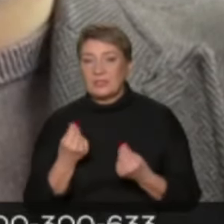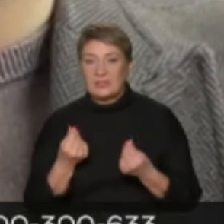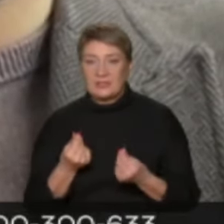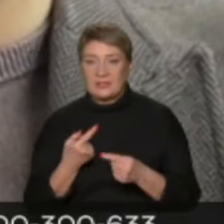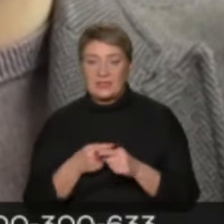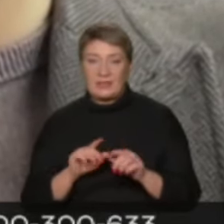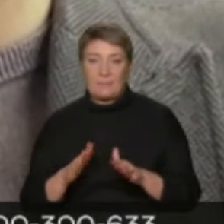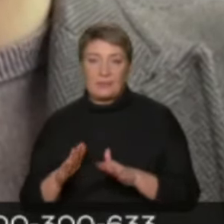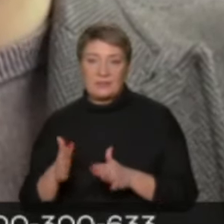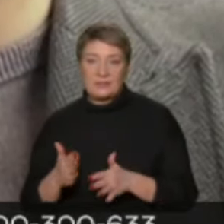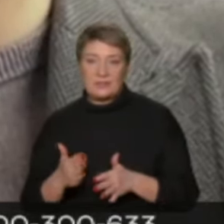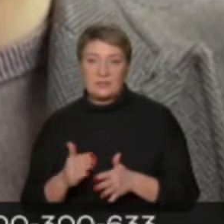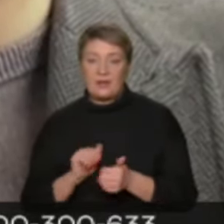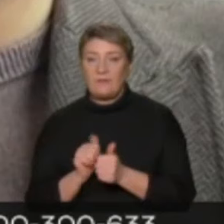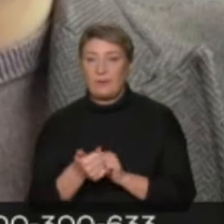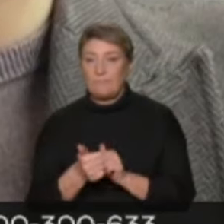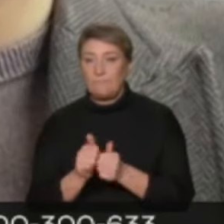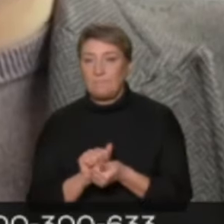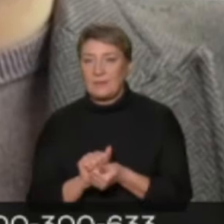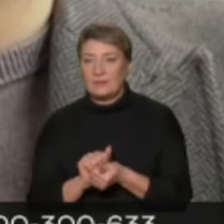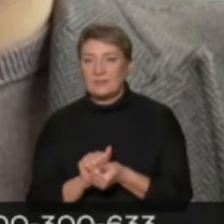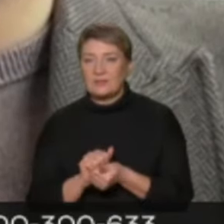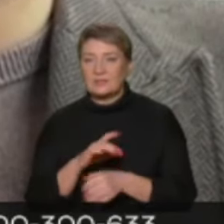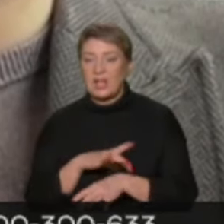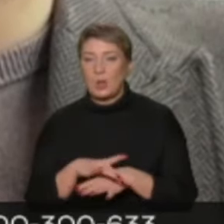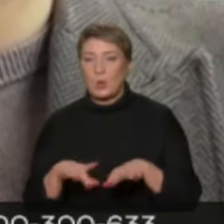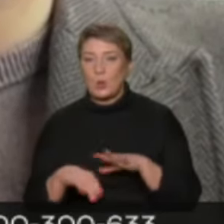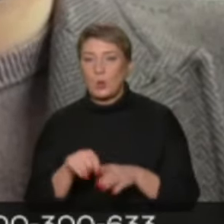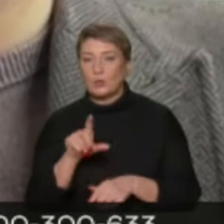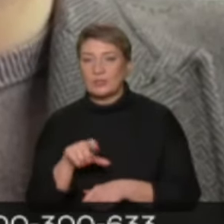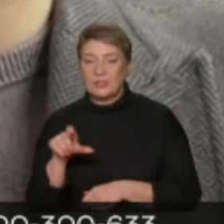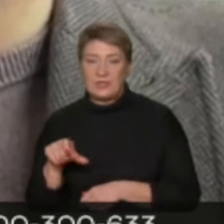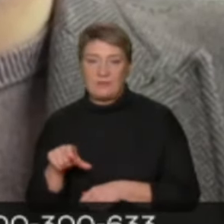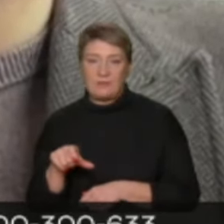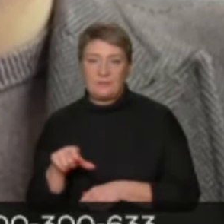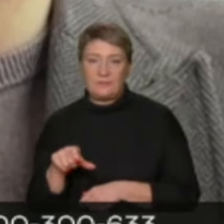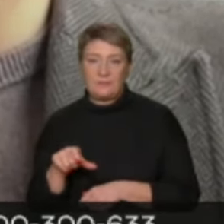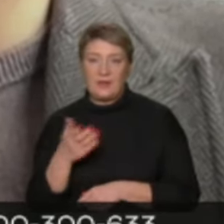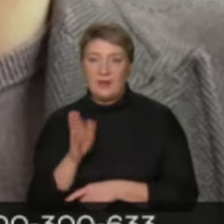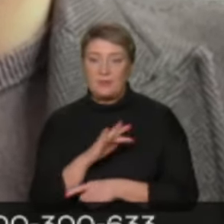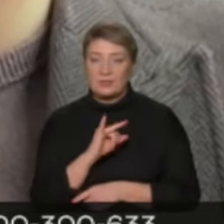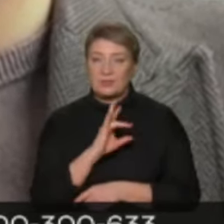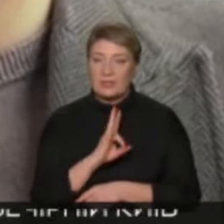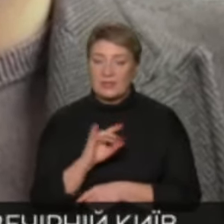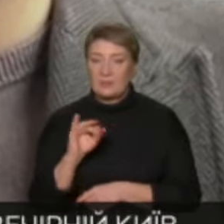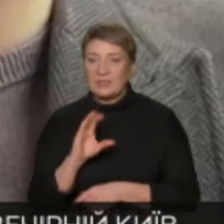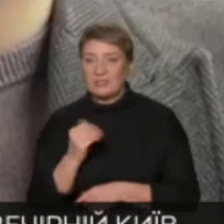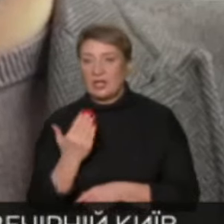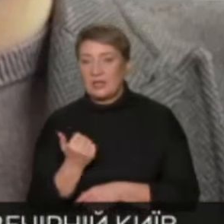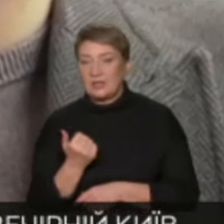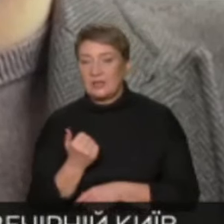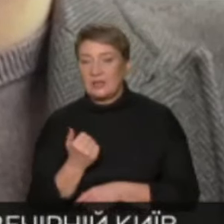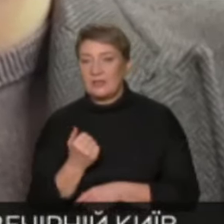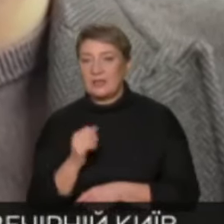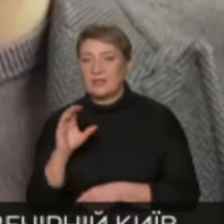произошло в рамках обмена заложников, заключенных между Ираном и США, где США освободили